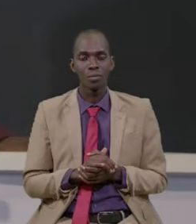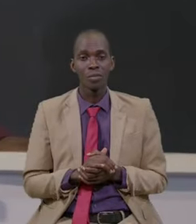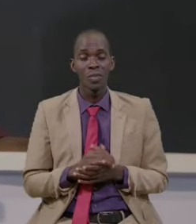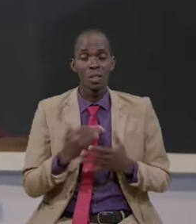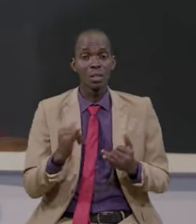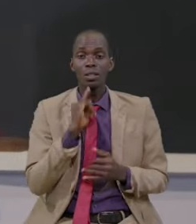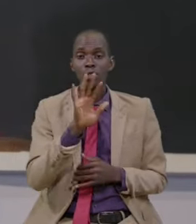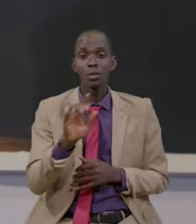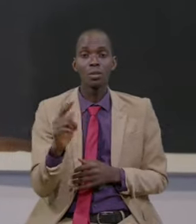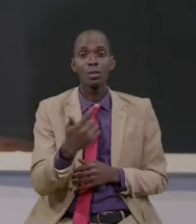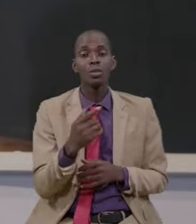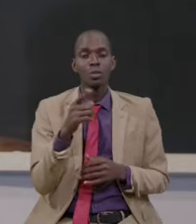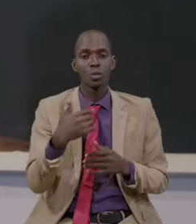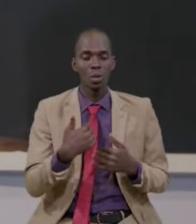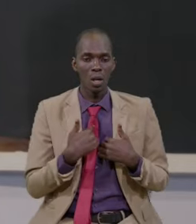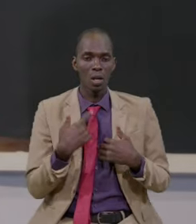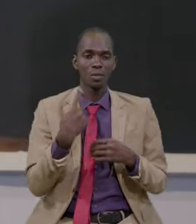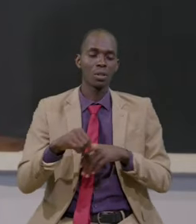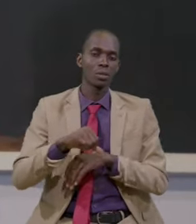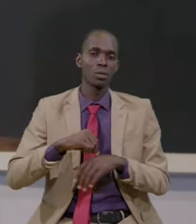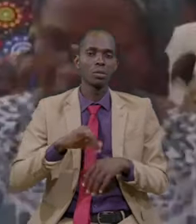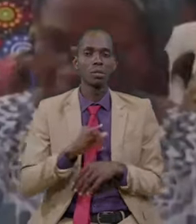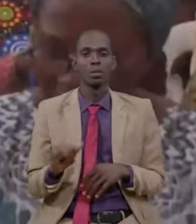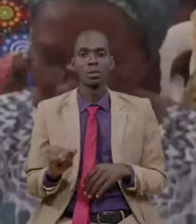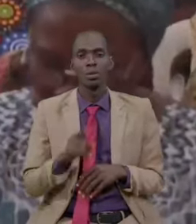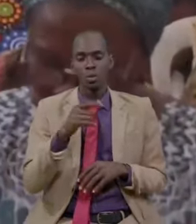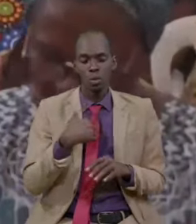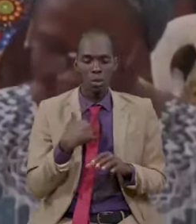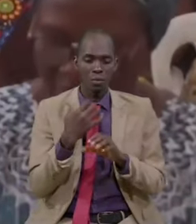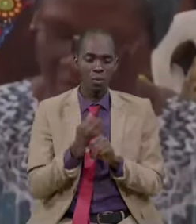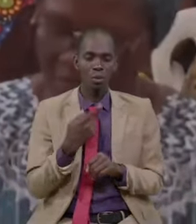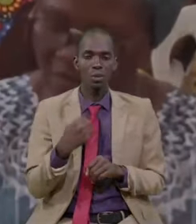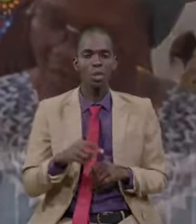Tu as l'onction. Tu as l'onction.